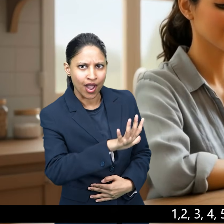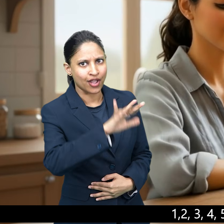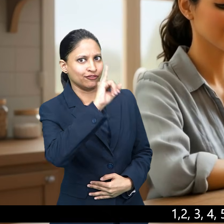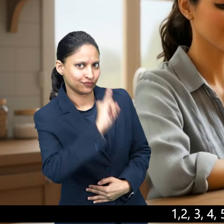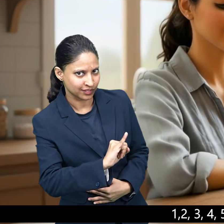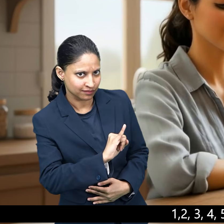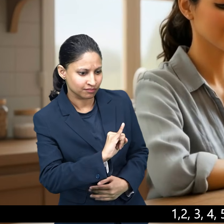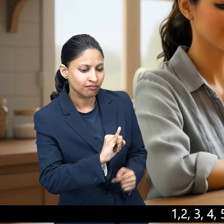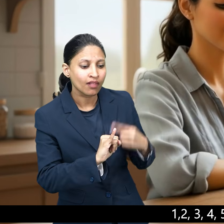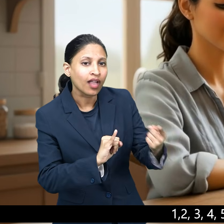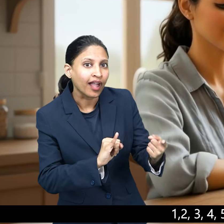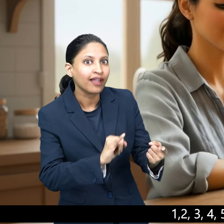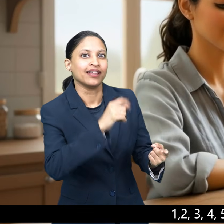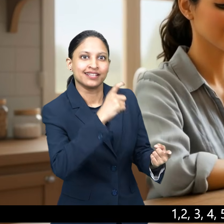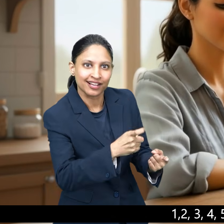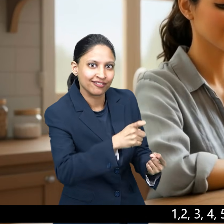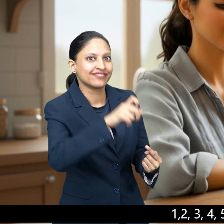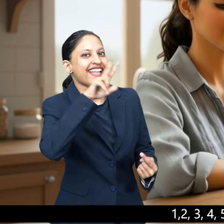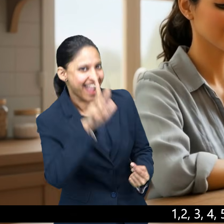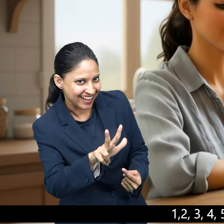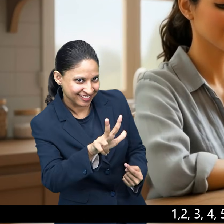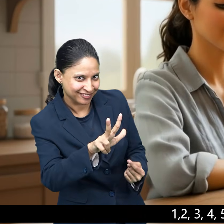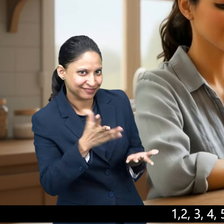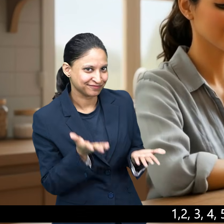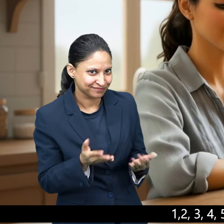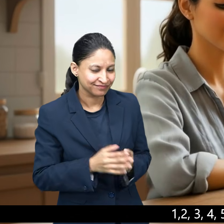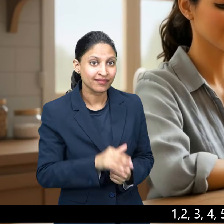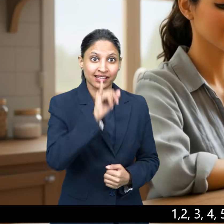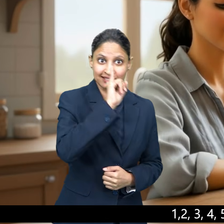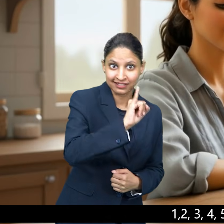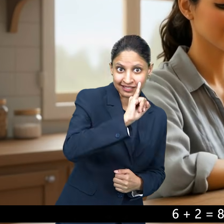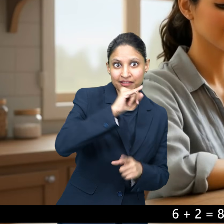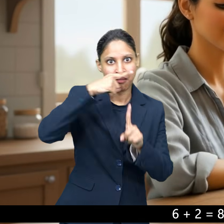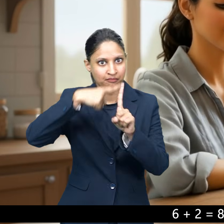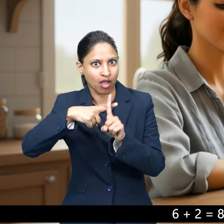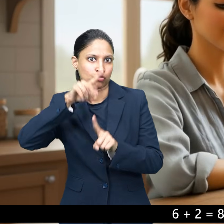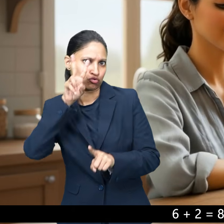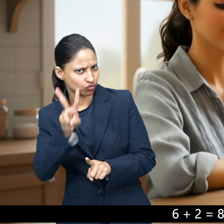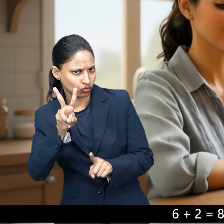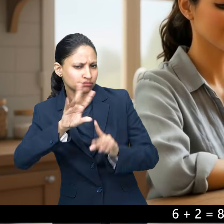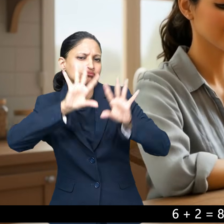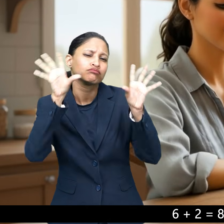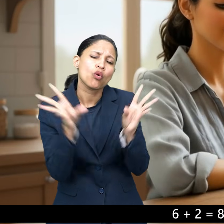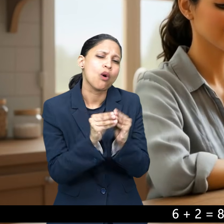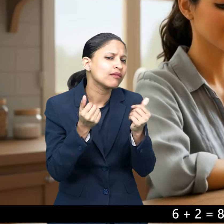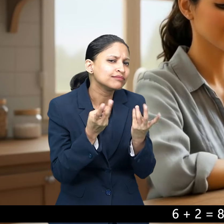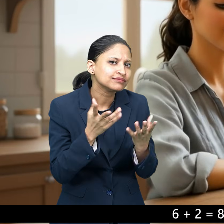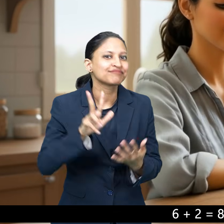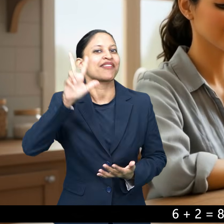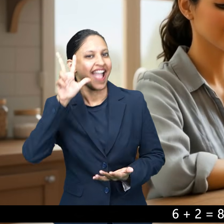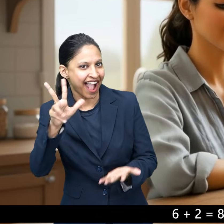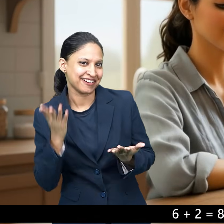4 5 6 மற்றும் 7 8. அதாவது 6 கூட்டல் 2